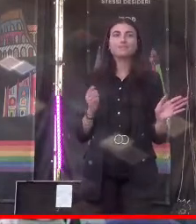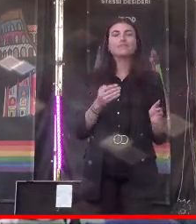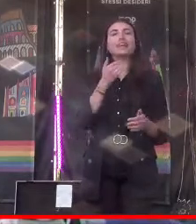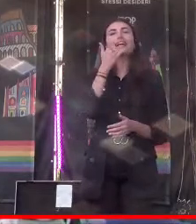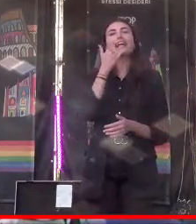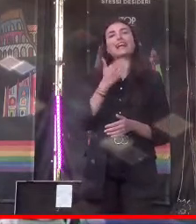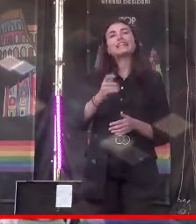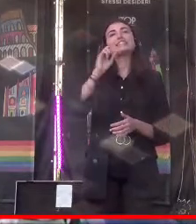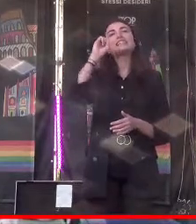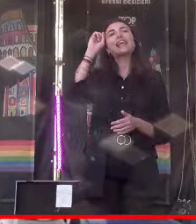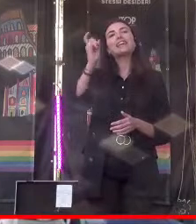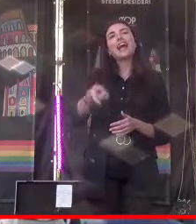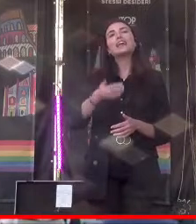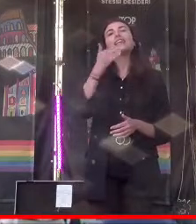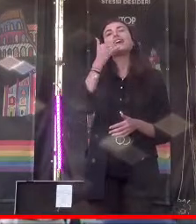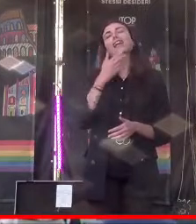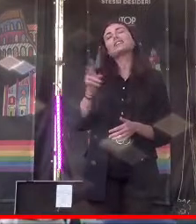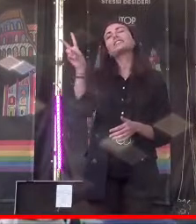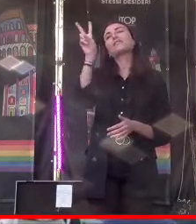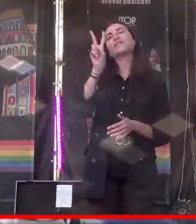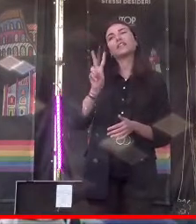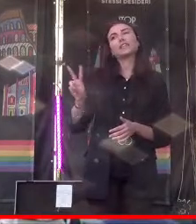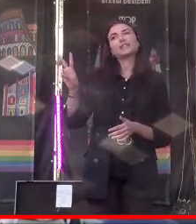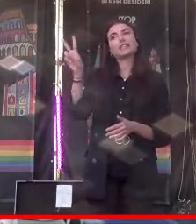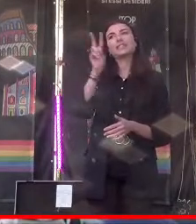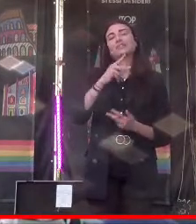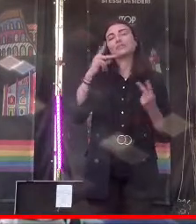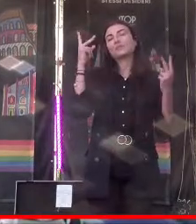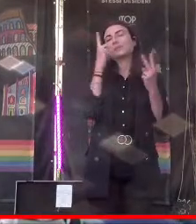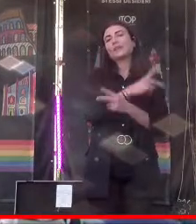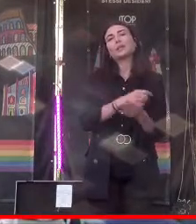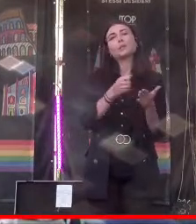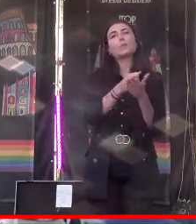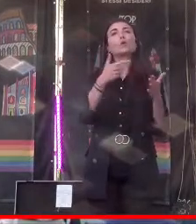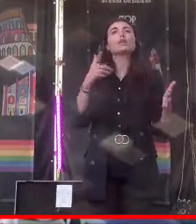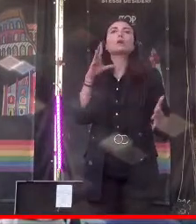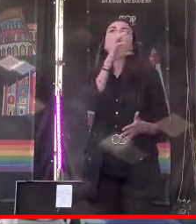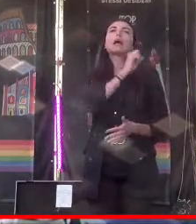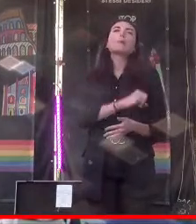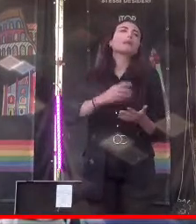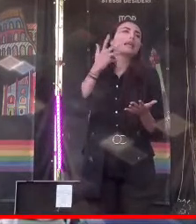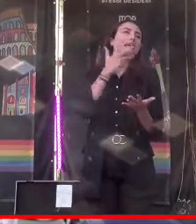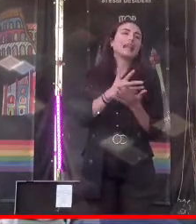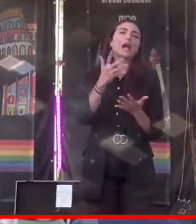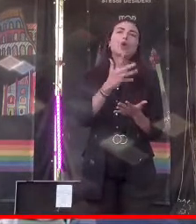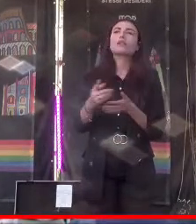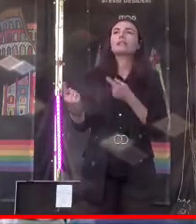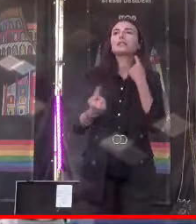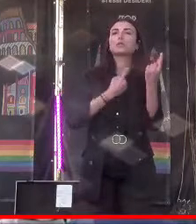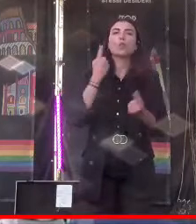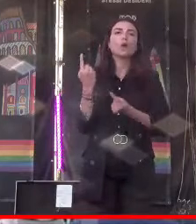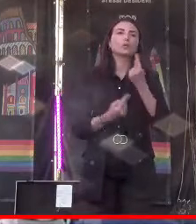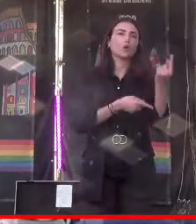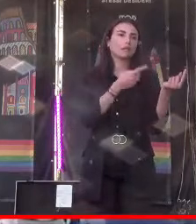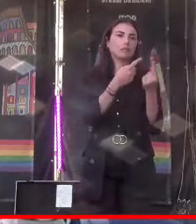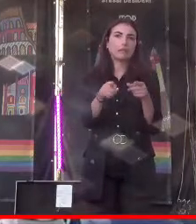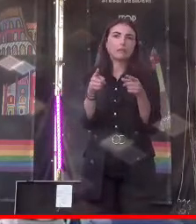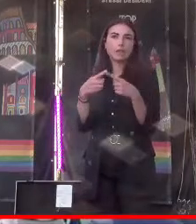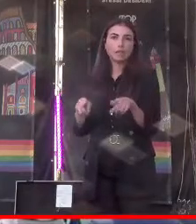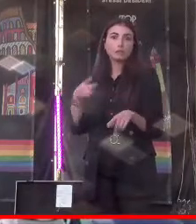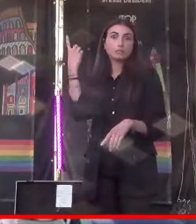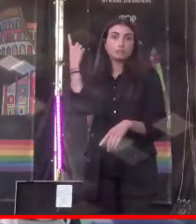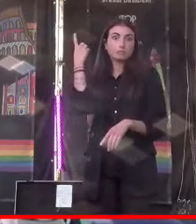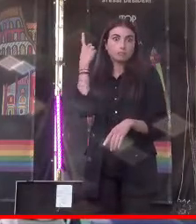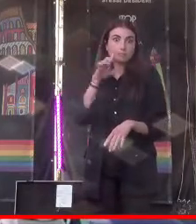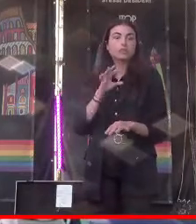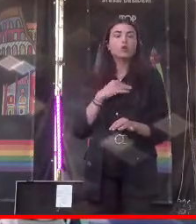Grazie Gaia, grazie Valentina, è importante capirle e raccontarle le cose, no? A tal proposito parlavamo